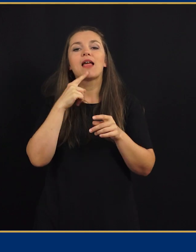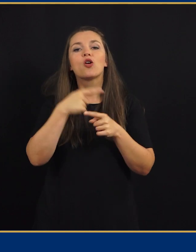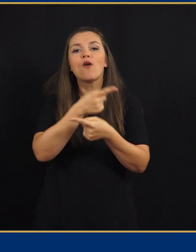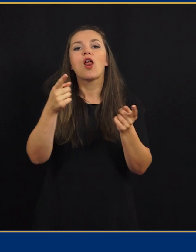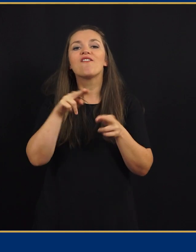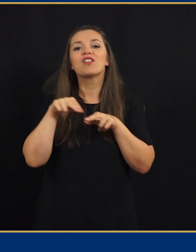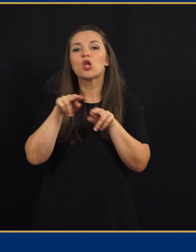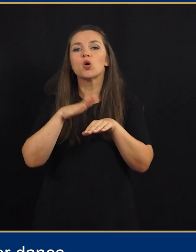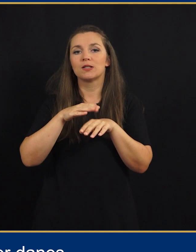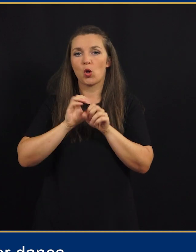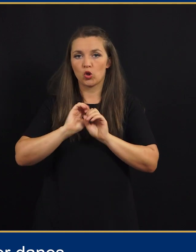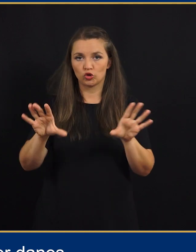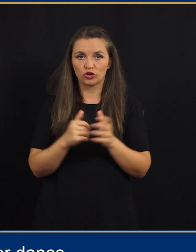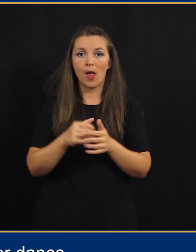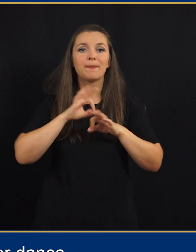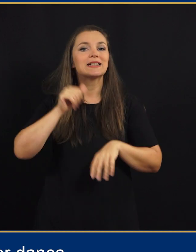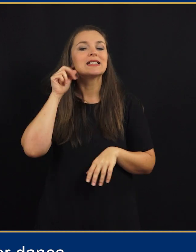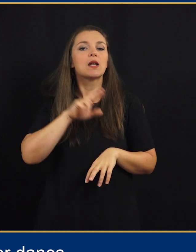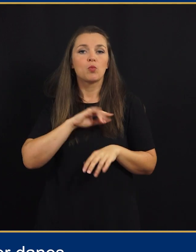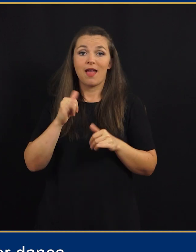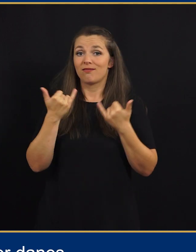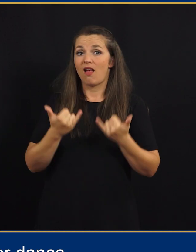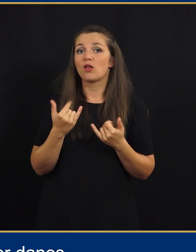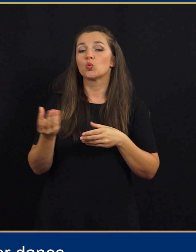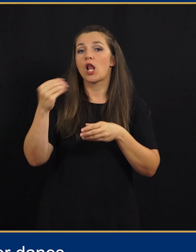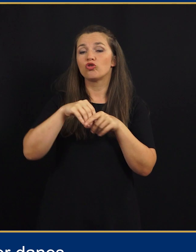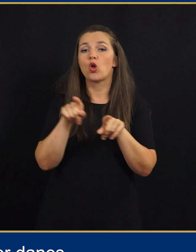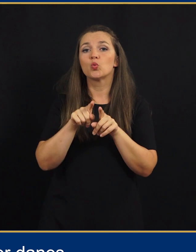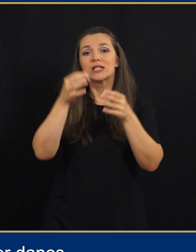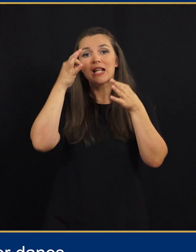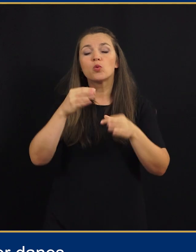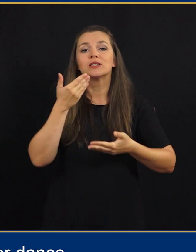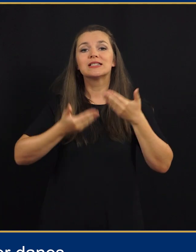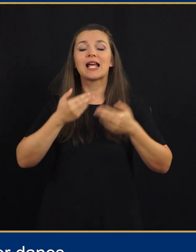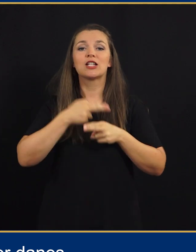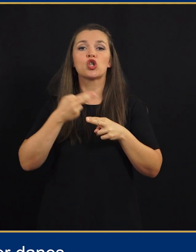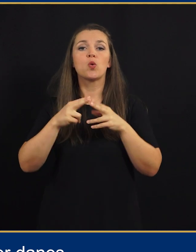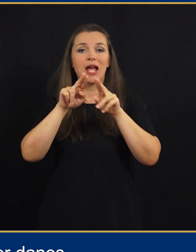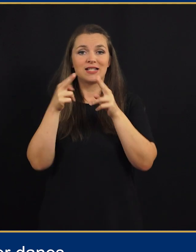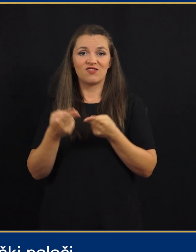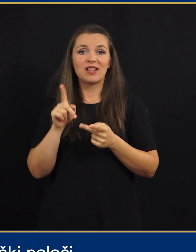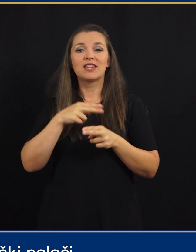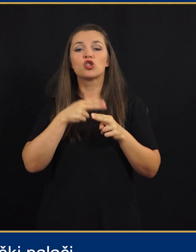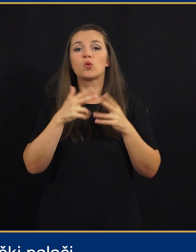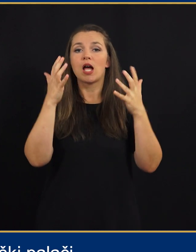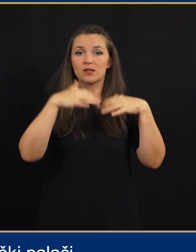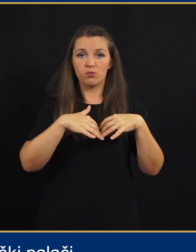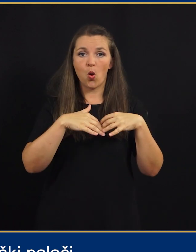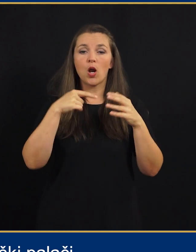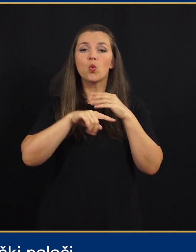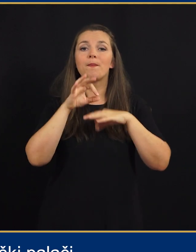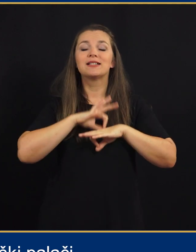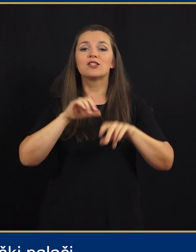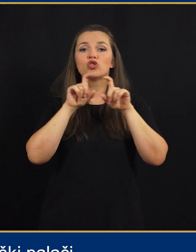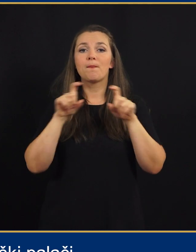videosporočilom. Predsednica republike se je sicer danes udeležila tudi slavnostnih sej državnega sveta in državnega zbora, v